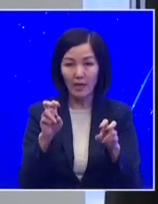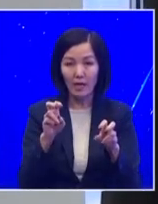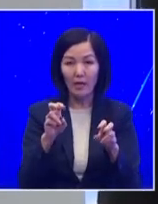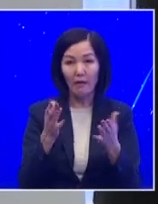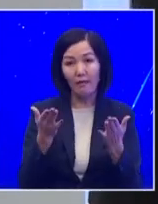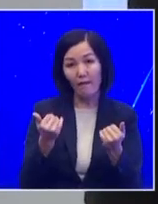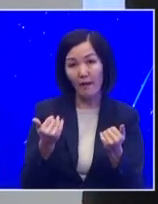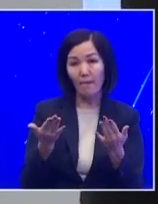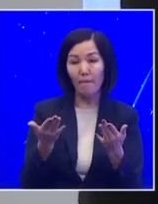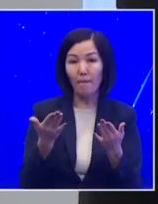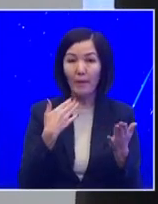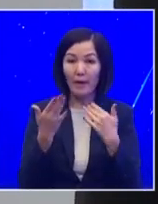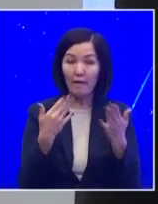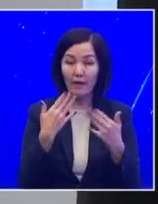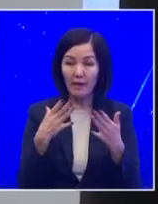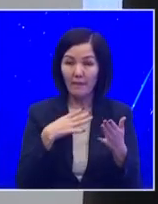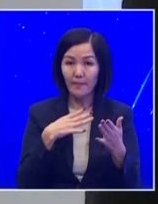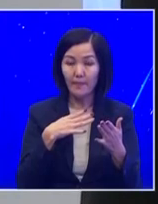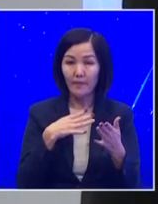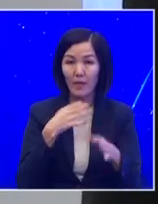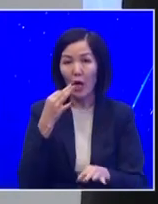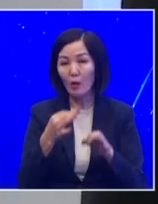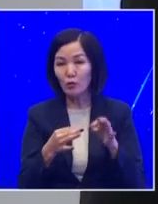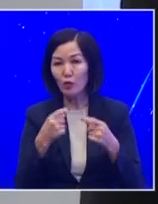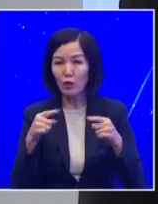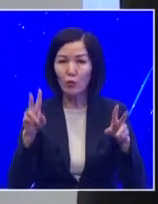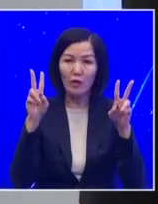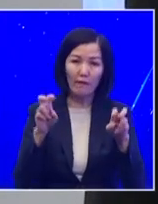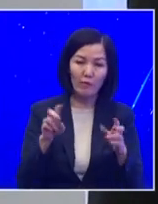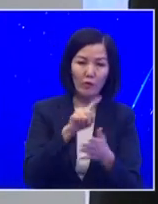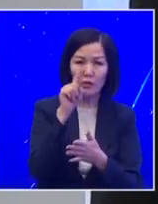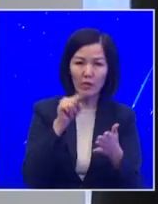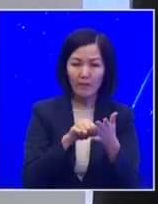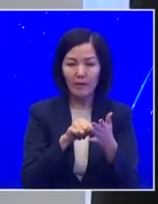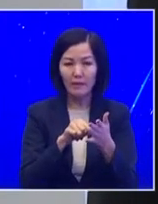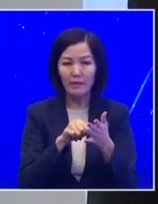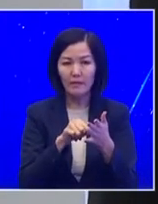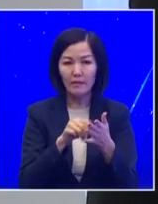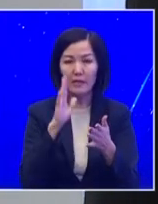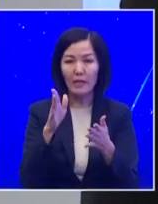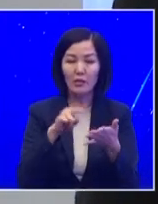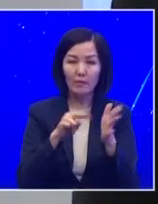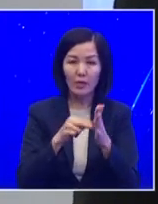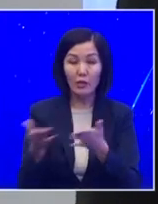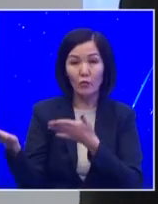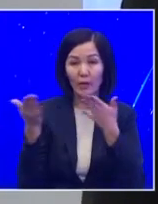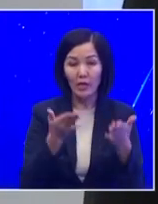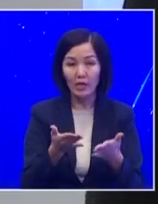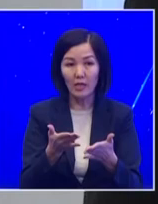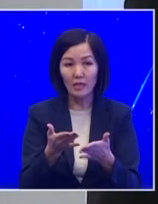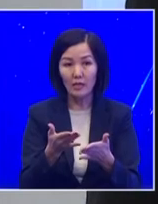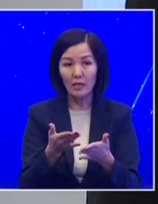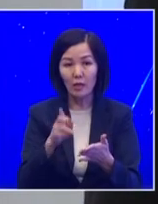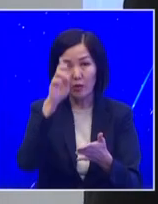это наш ведущий будет обсуждать различные вопросы, да, Дальше мы планируем